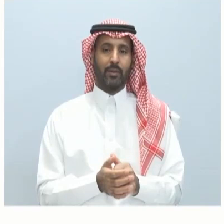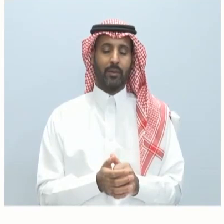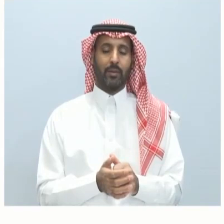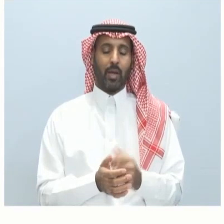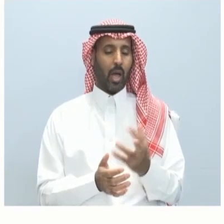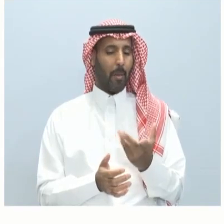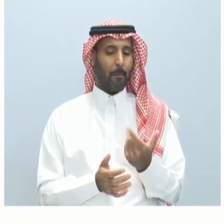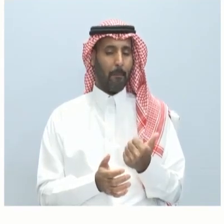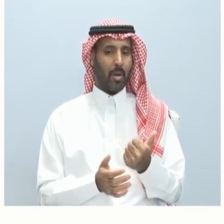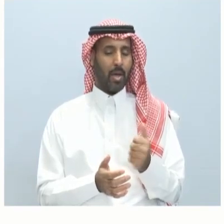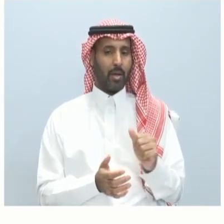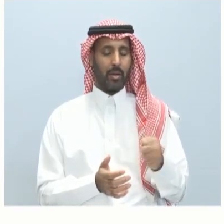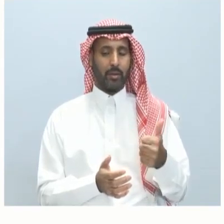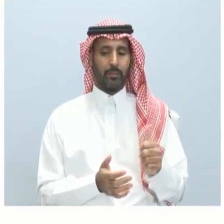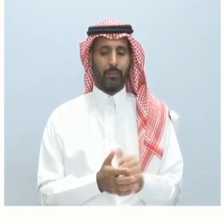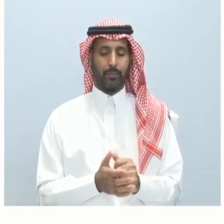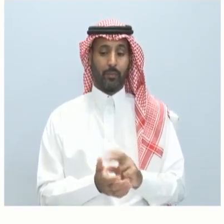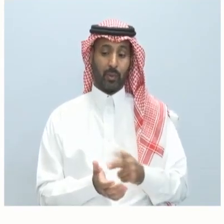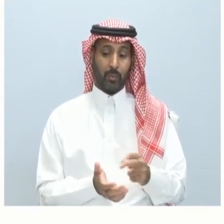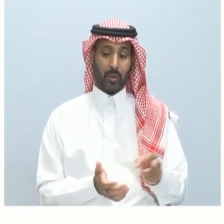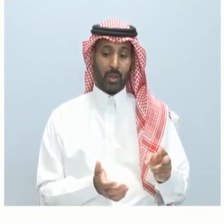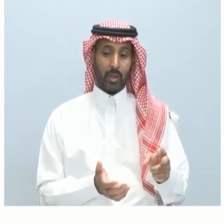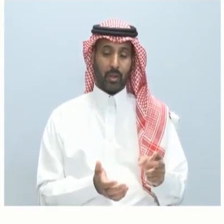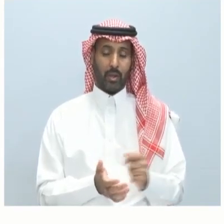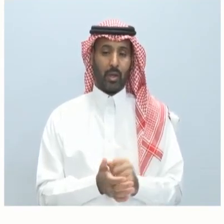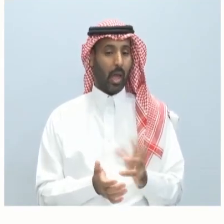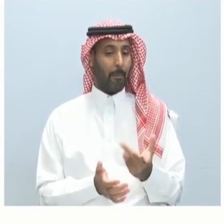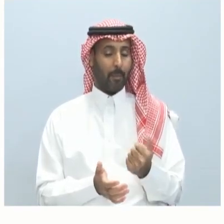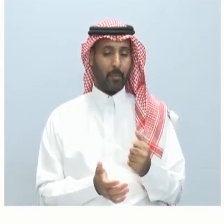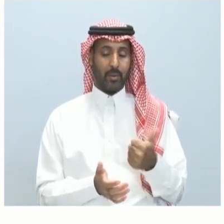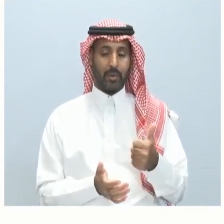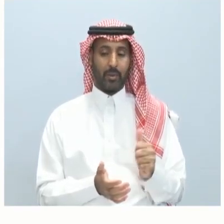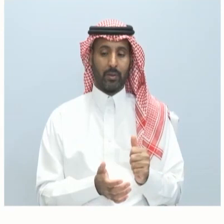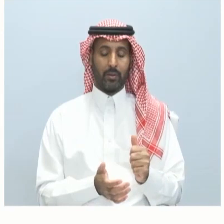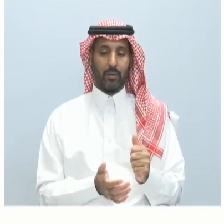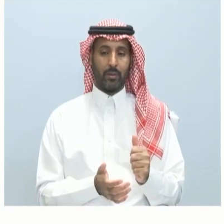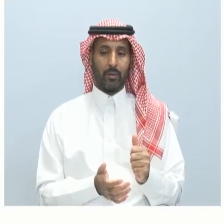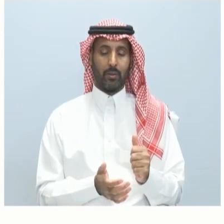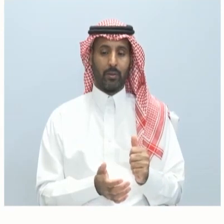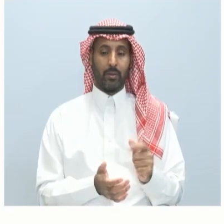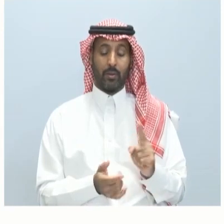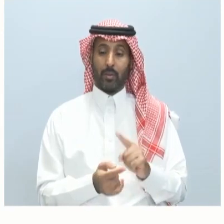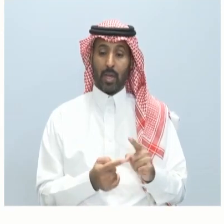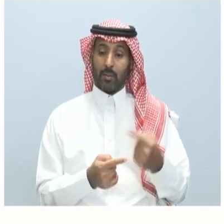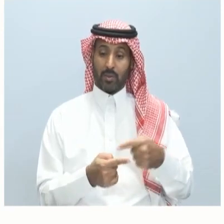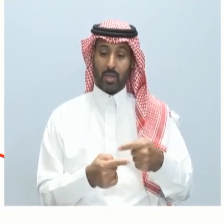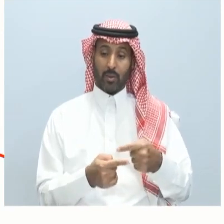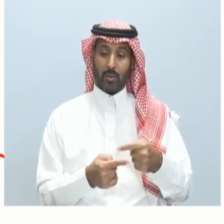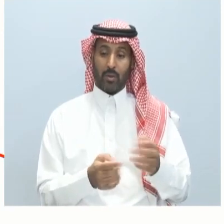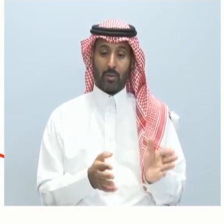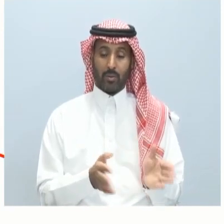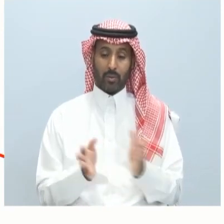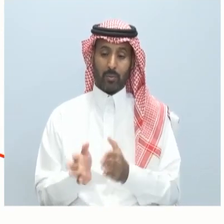نحن نبحث عن قيمه هذا المتغير ولكي نوجد قيمه هذا المتغير نحن نريد هنا علامه المساواه لدي